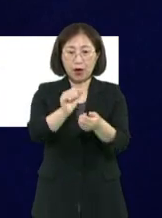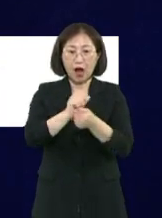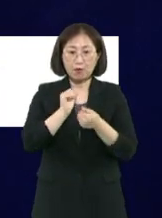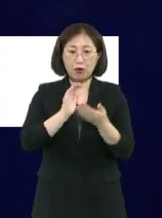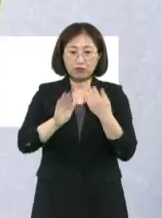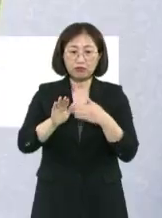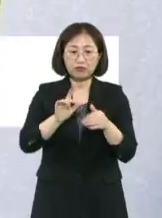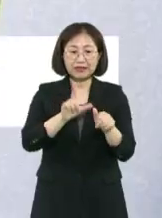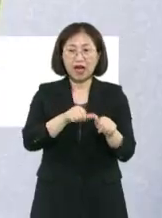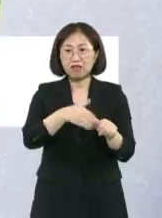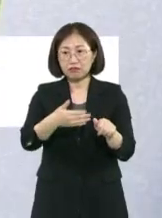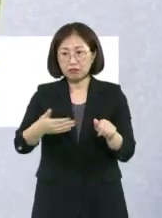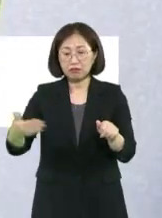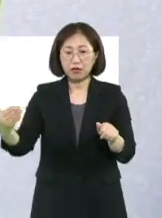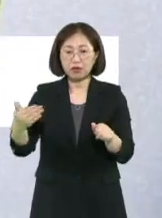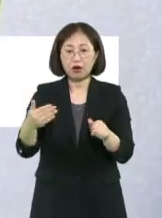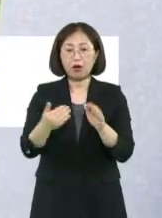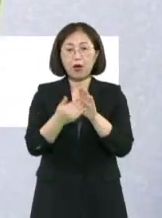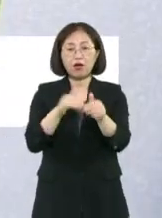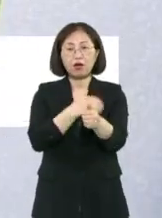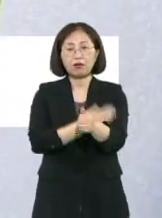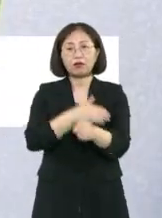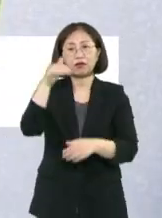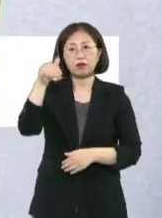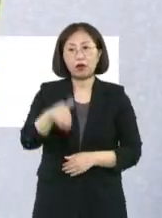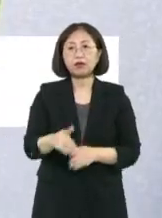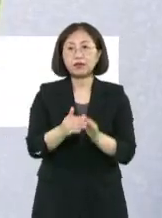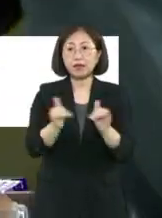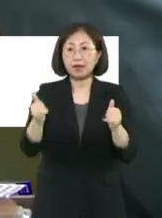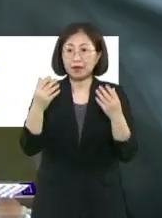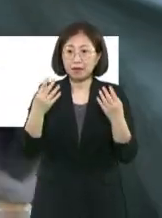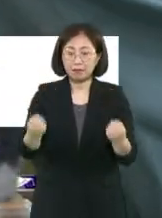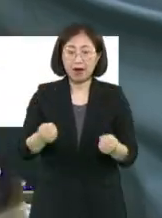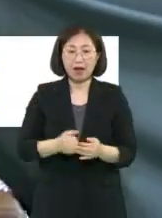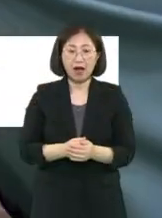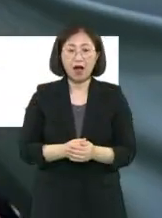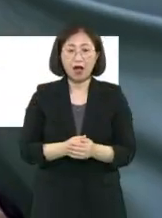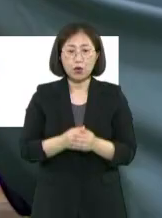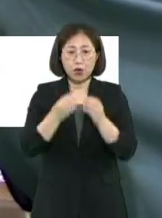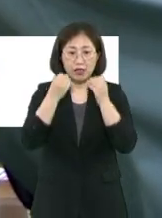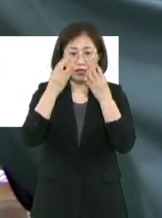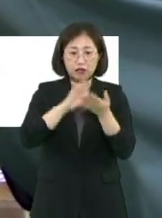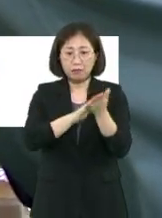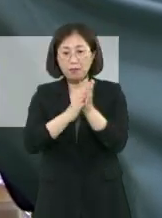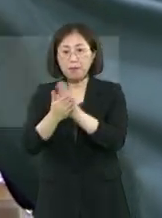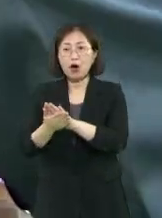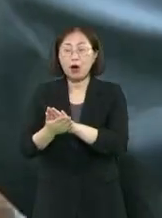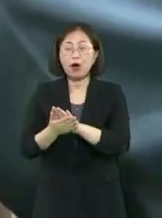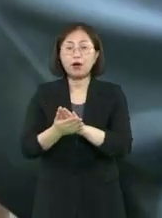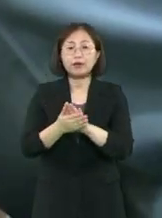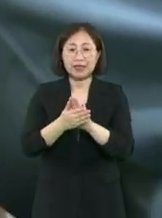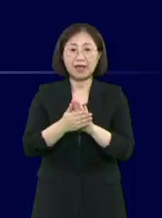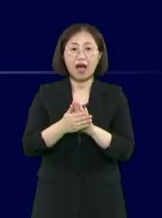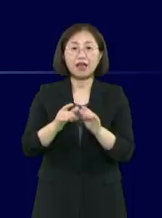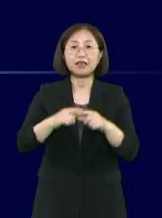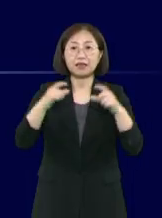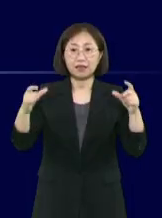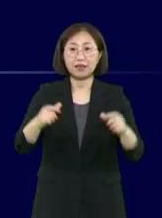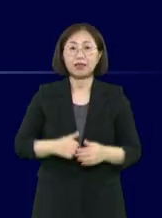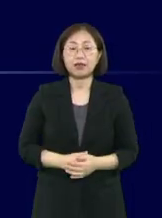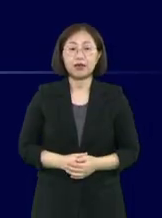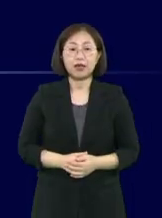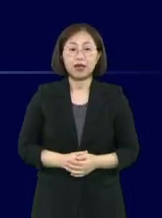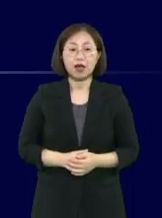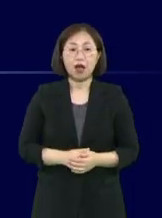수개월이 흐르면서 면역력이 떨어진 사람이 많아진 가운데 신규 변이가 빠르게 확산되고 있기 때문입니다.